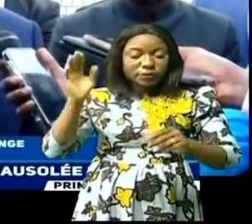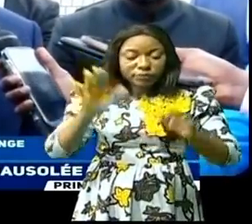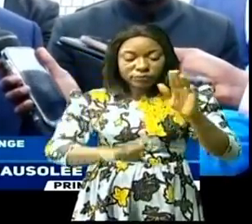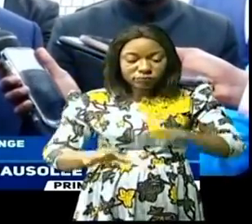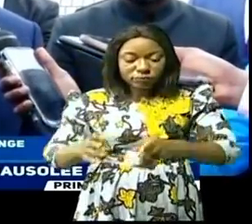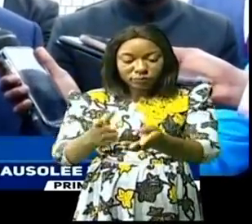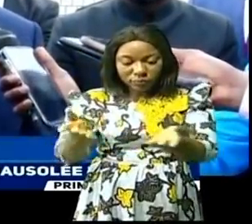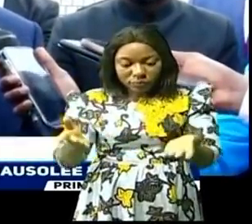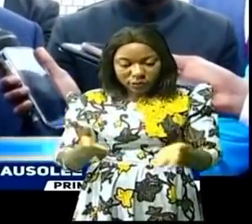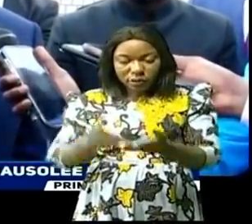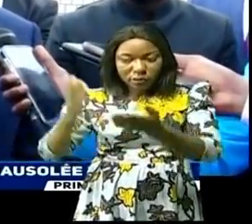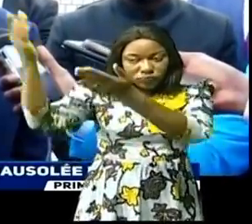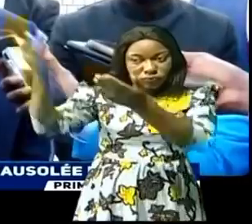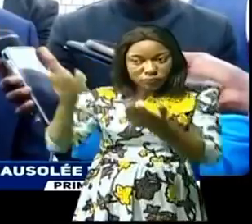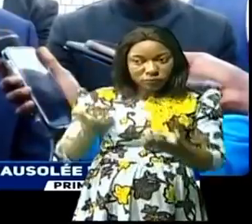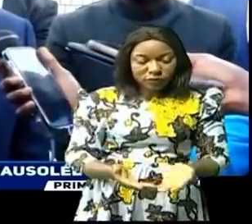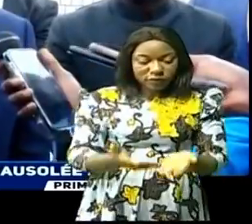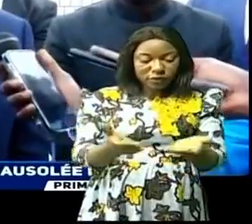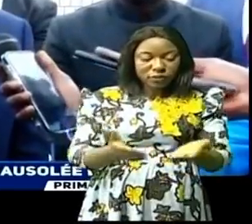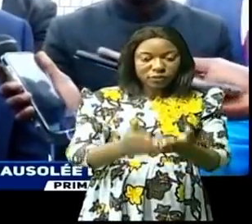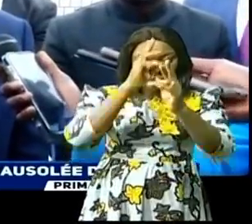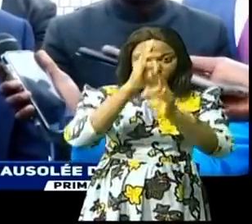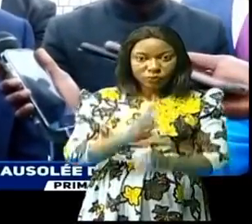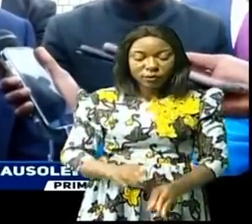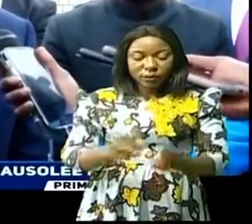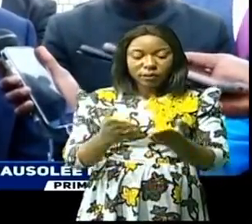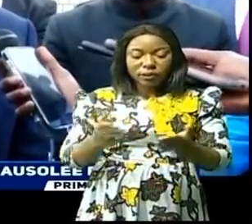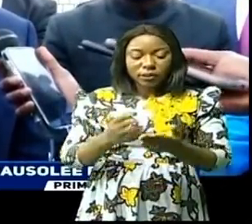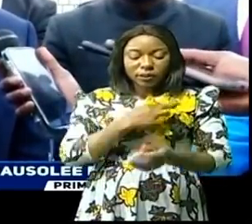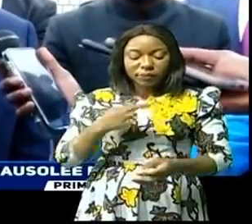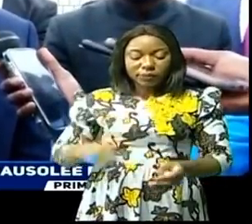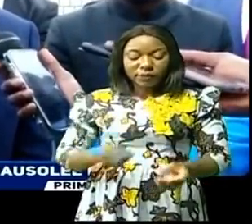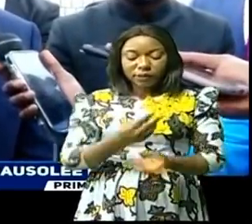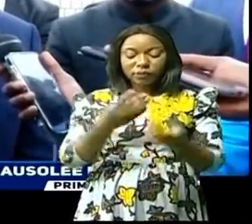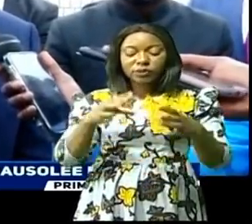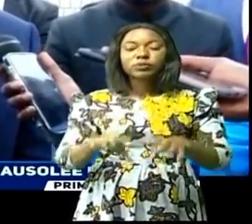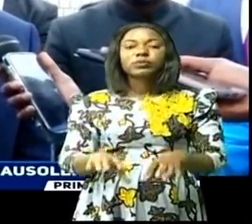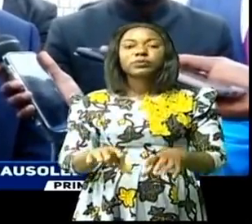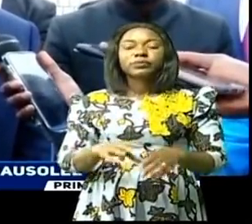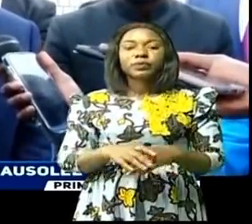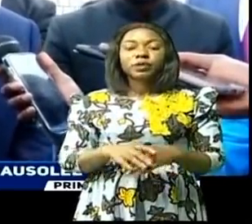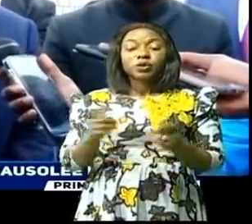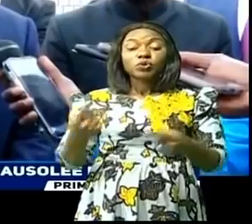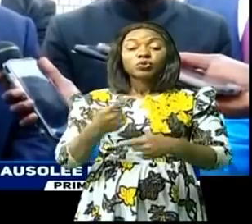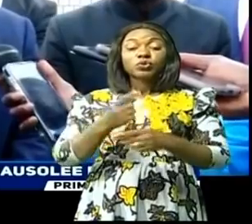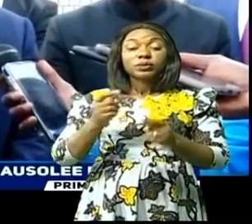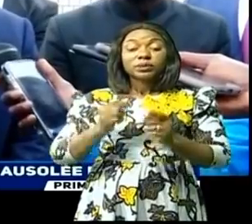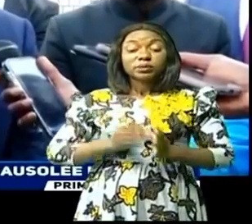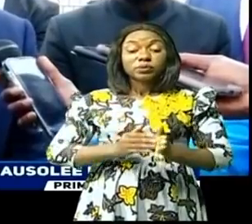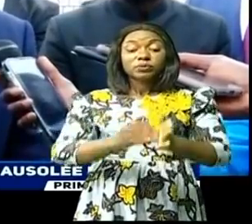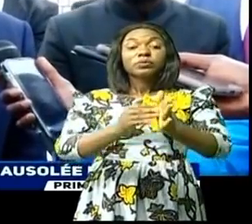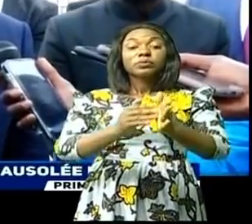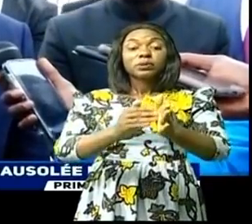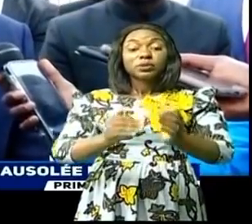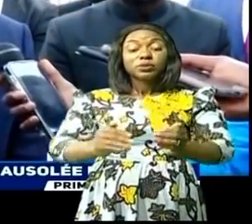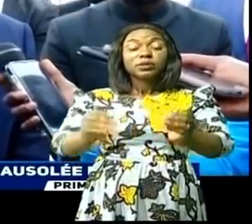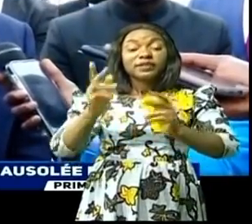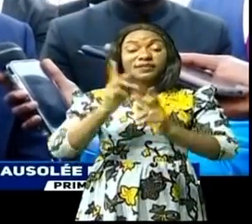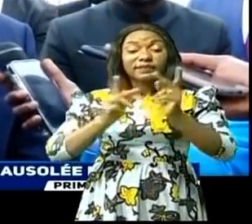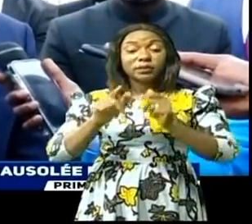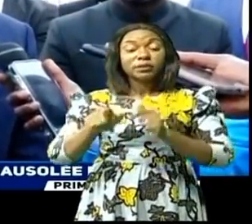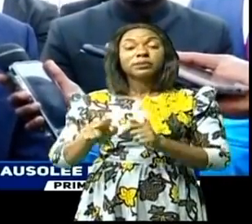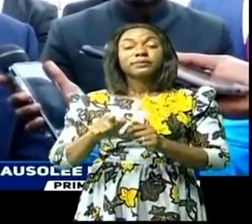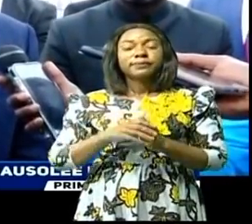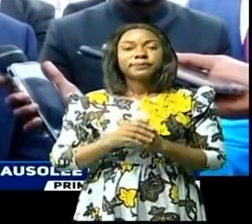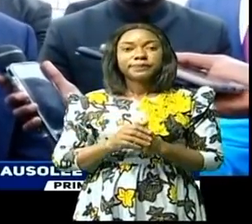revenir et être honorées ici en République démocratique du Congo. Aujourd'hui, c'est une suite de cette visite